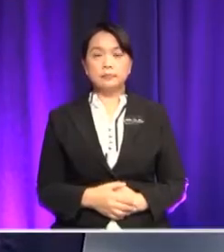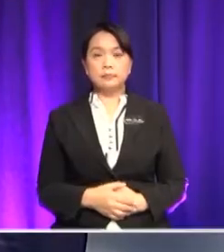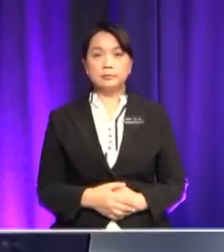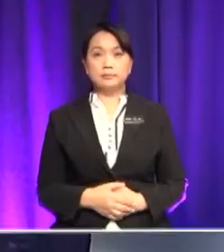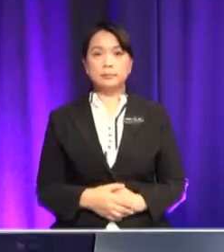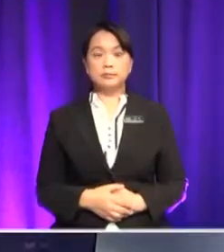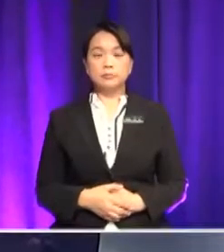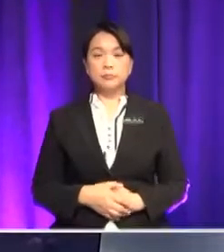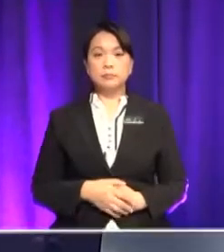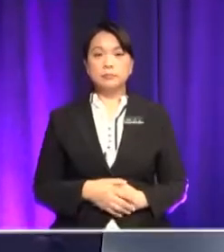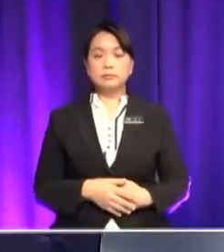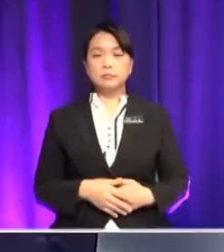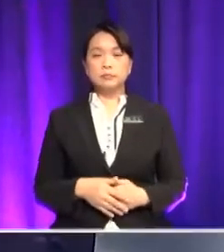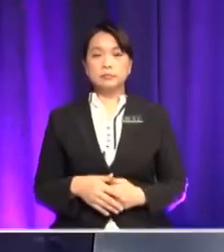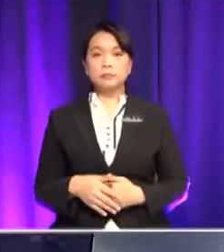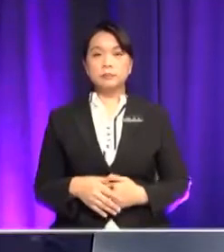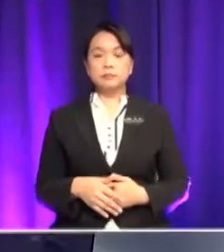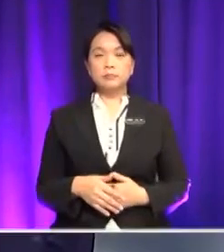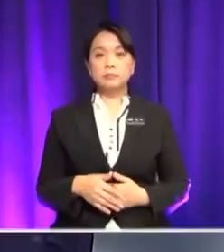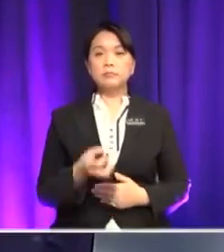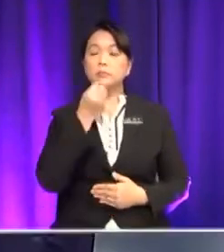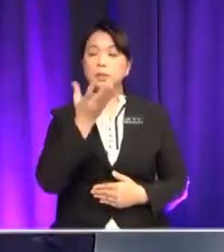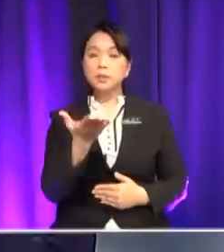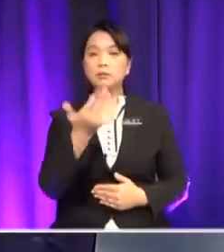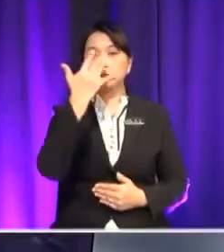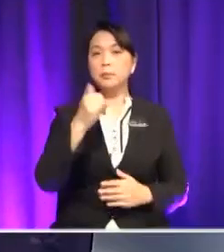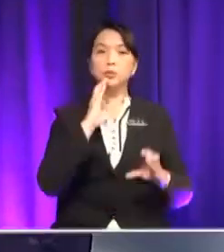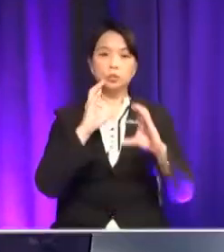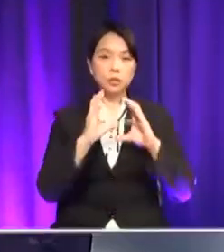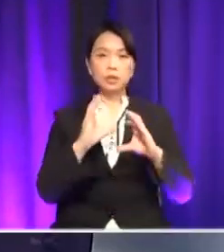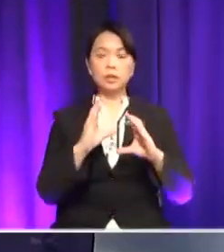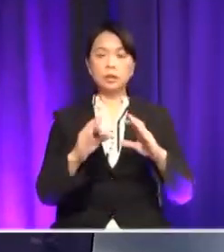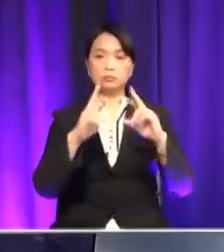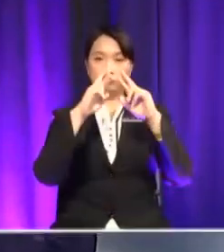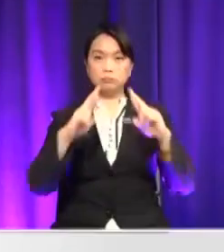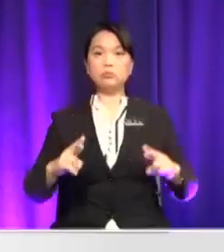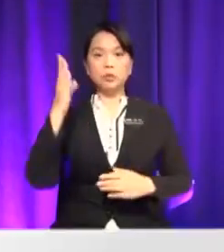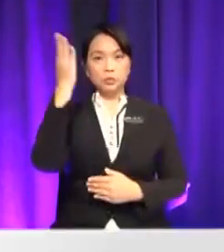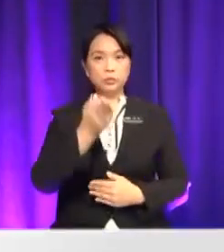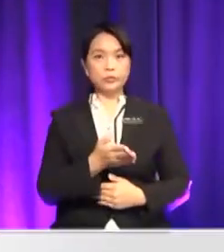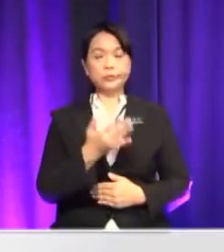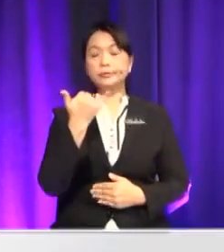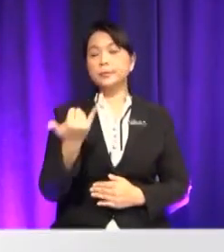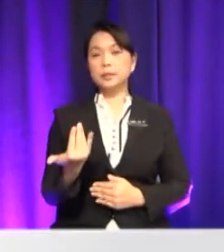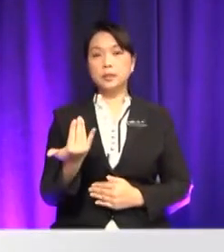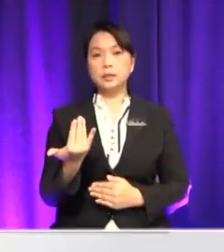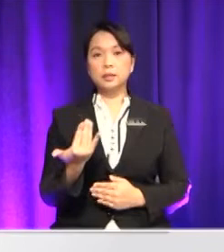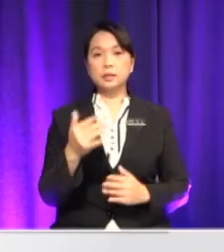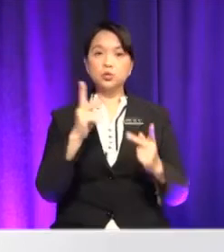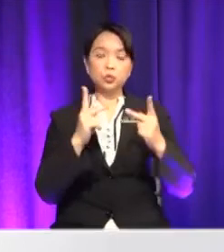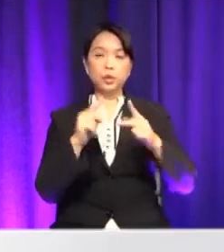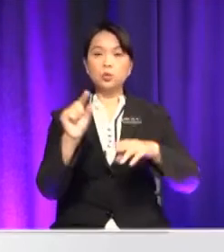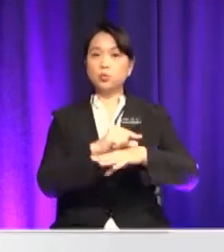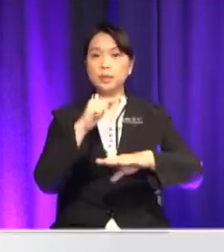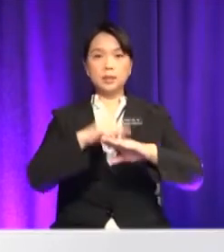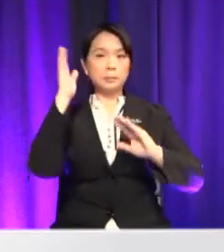murid. boleh? Ifat tahu jawapan ni macam mana? Okey, berikan Silakan. justifikasi anda. Kenapa anda memilih curam yang paling sesuai di Malaysia?